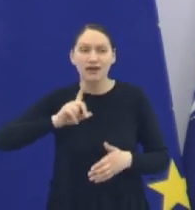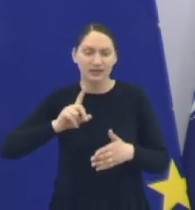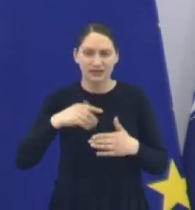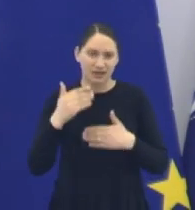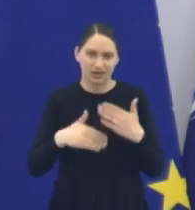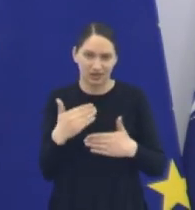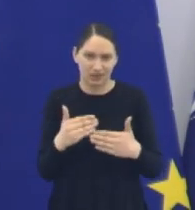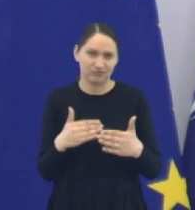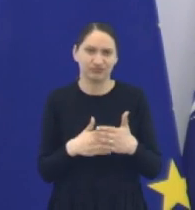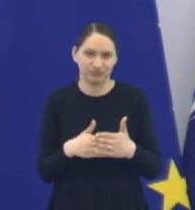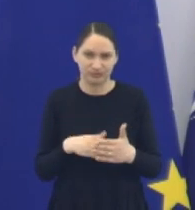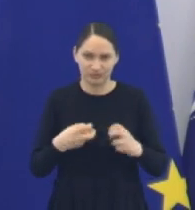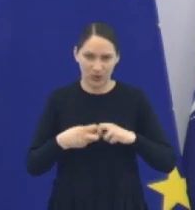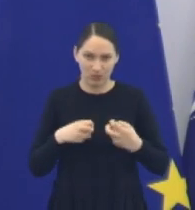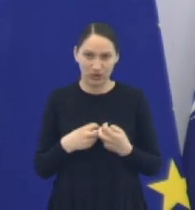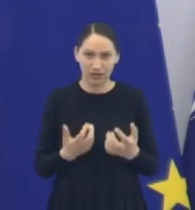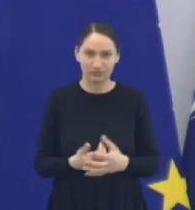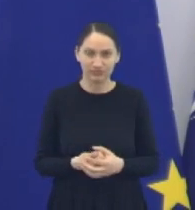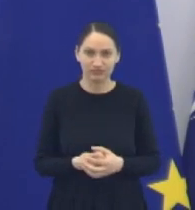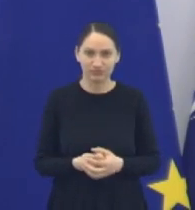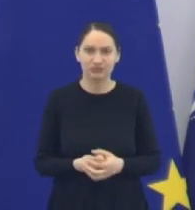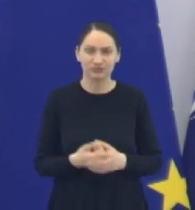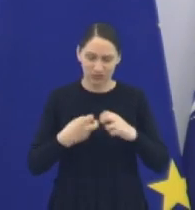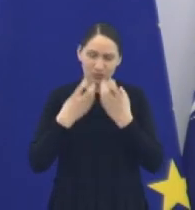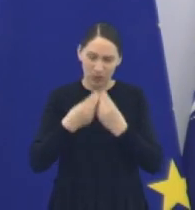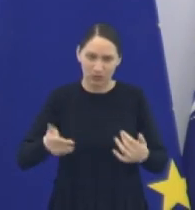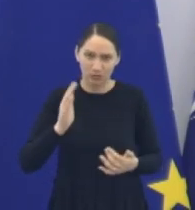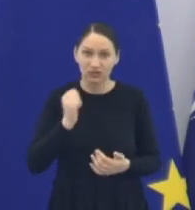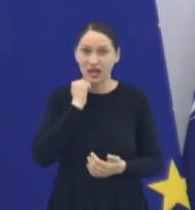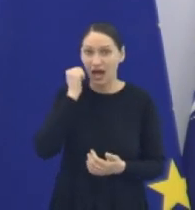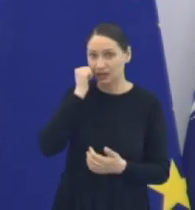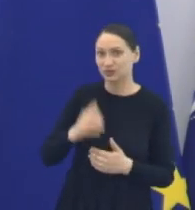nesklandumai, kurie išsispręs. Ačiū.